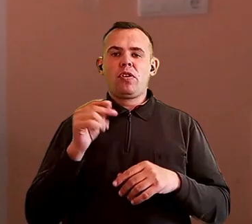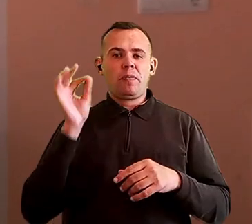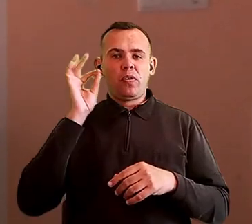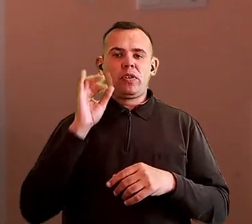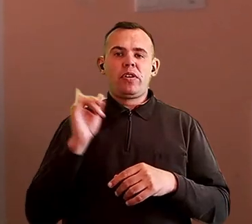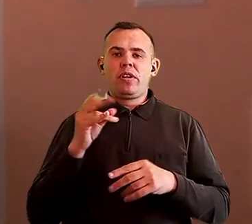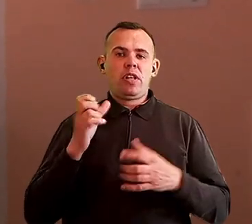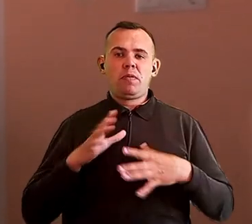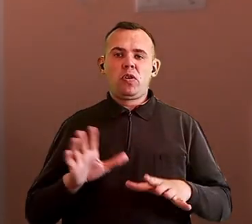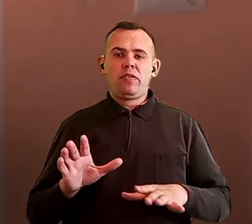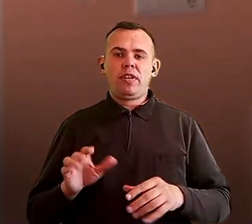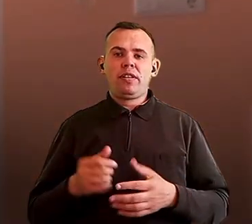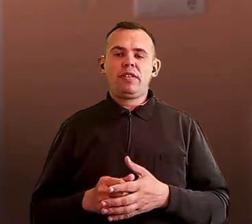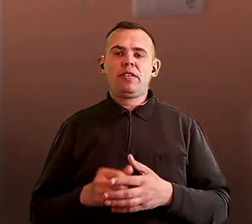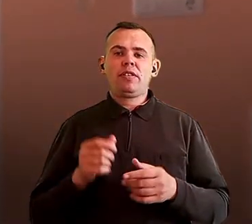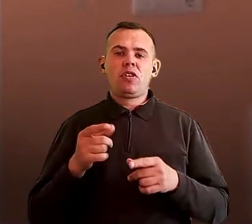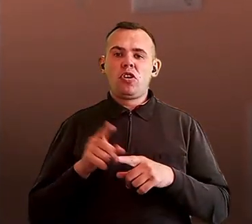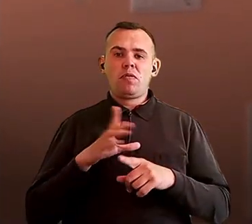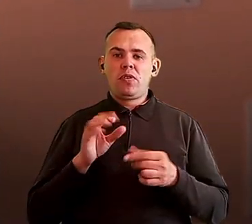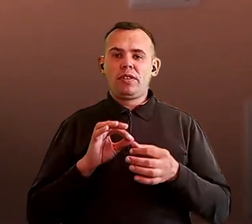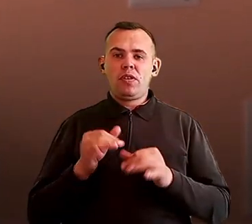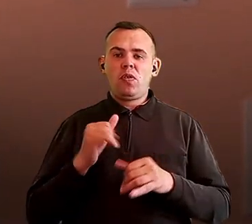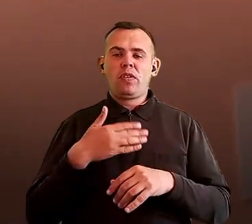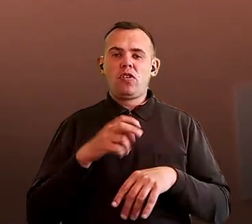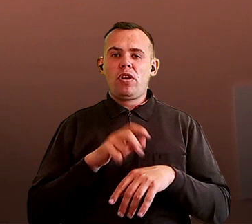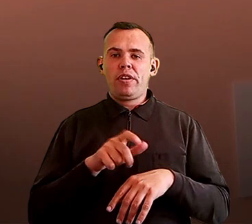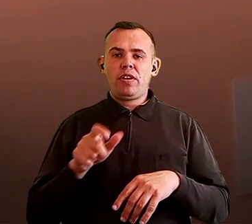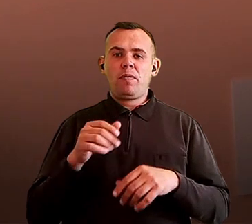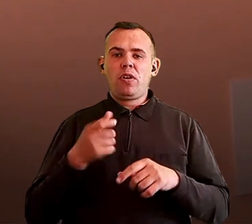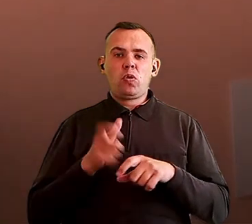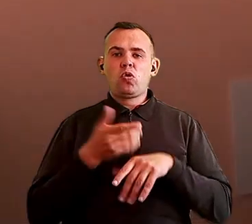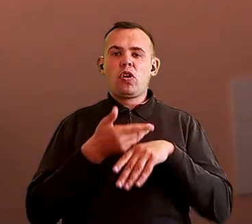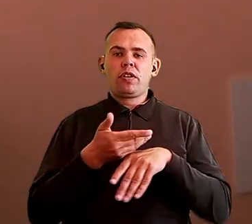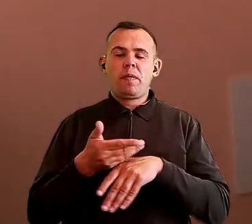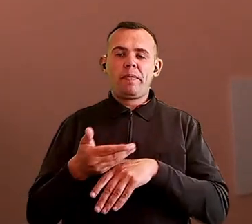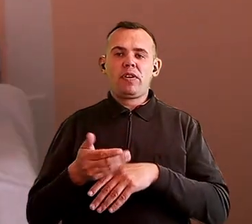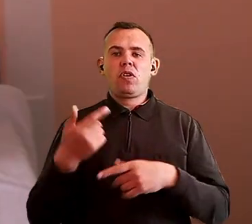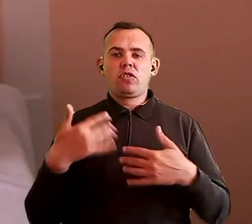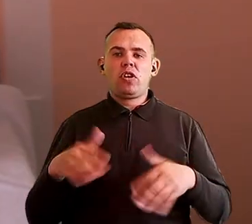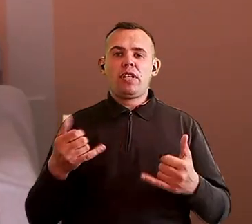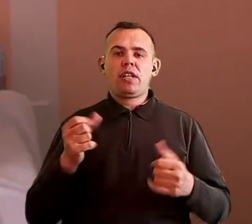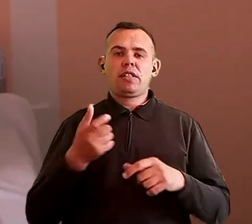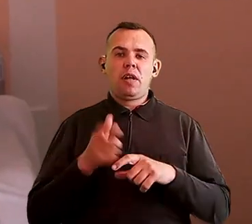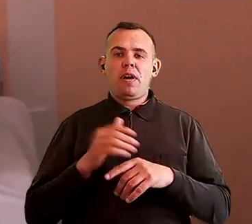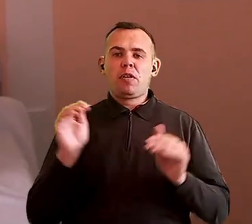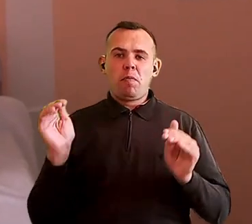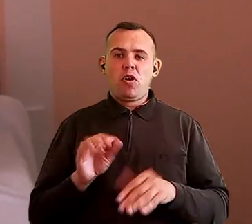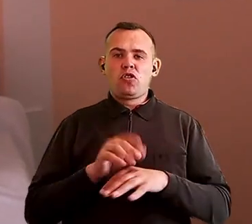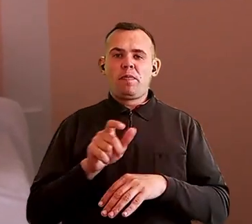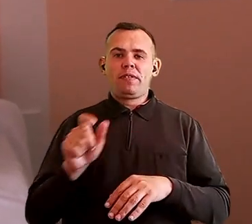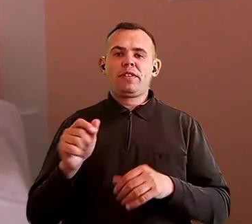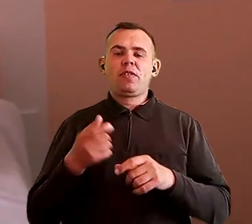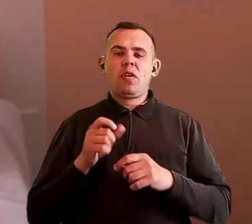сподівалася. Спочатку було складно, але наші лікарі, куратори дуже допомагали. Вже зараз набагато менше пацієнтів, вже набагато краще,